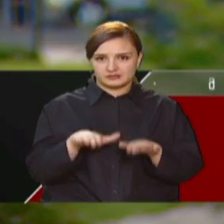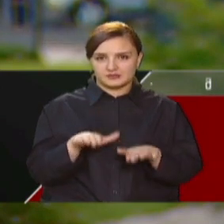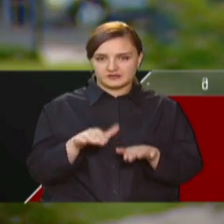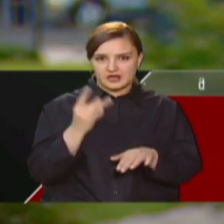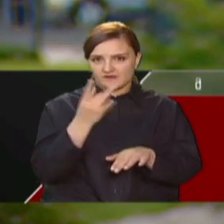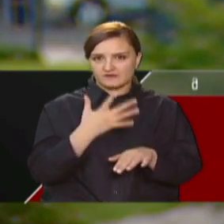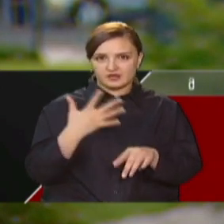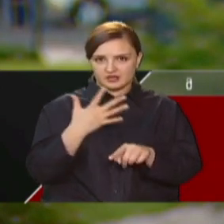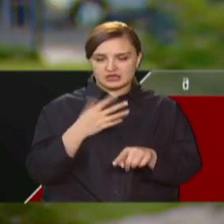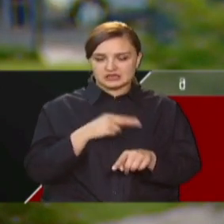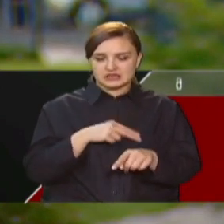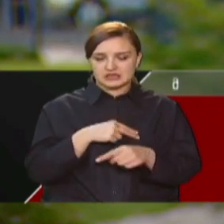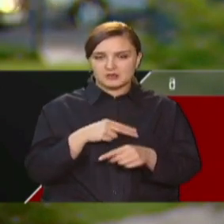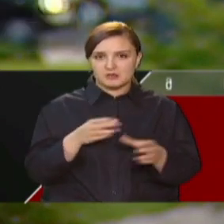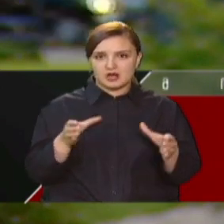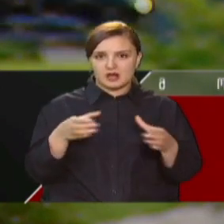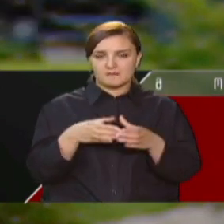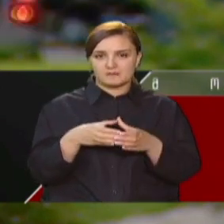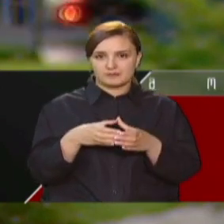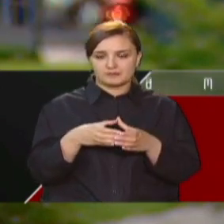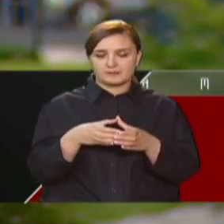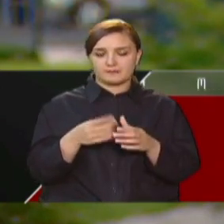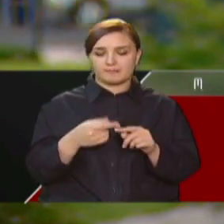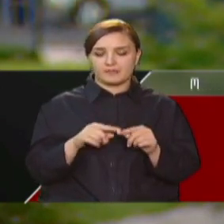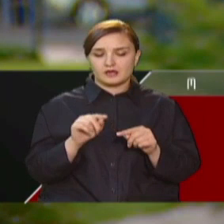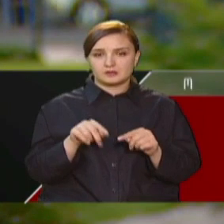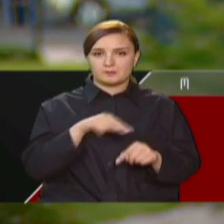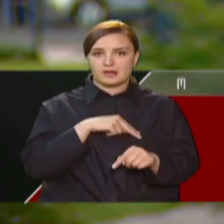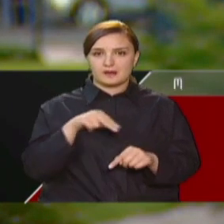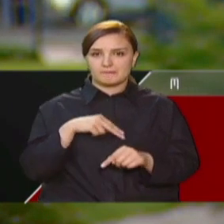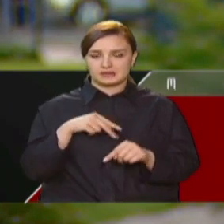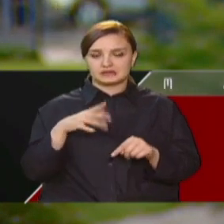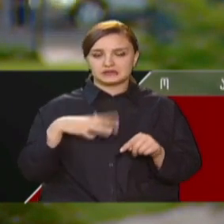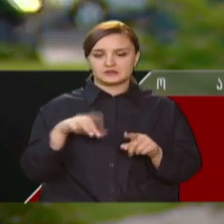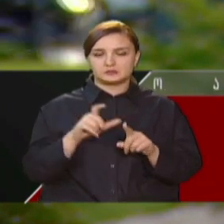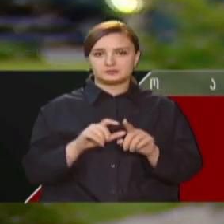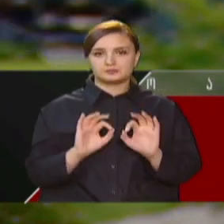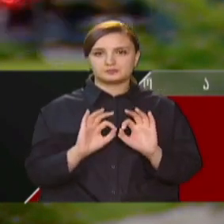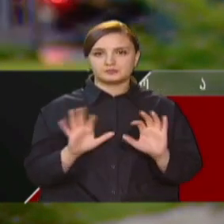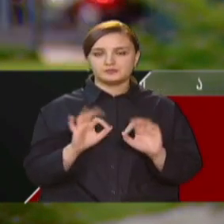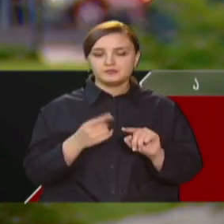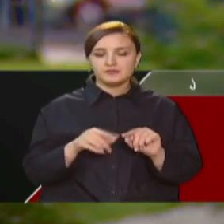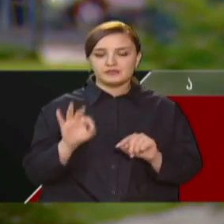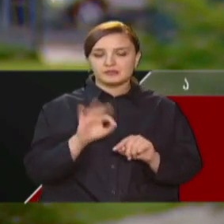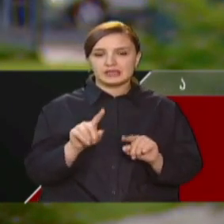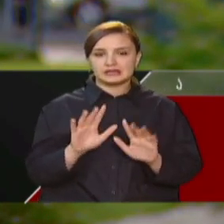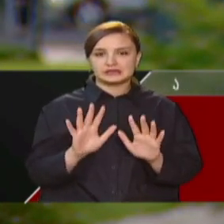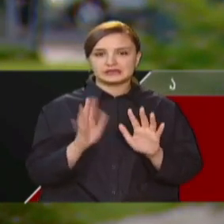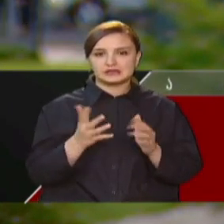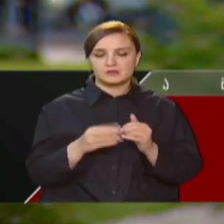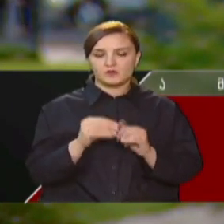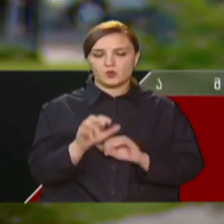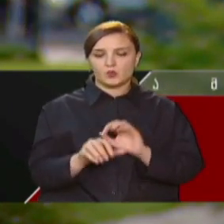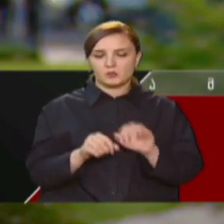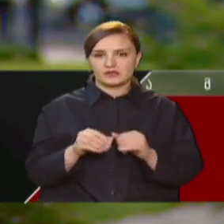საპარლამენტო კავშირის ასამბლეის ფორმატში და სწორედ ამ ფორმატში საქართველო ამახვილებს ყურადღებას იმაზე, რაც ხდება ქვეყნის